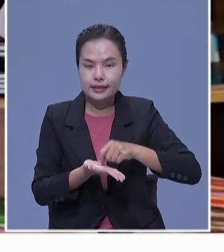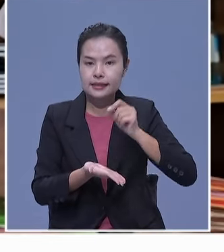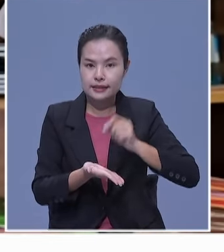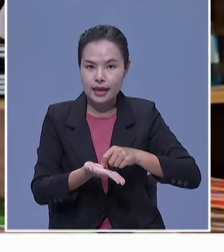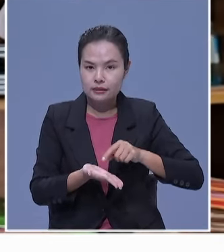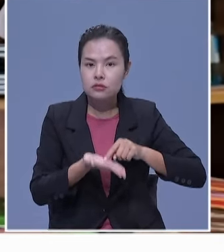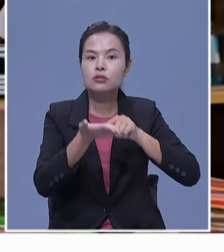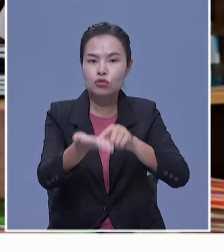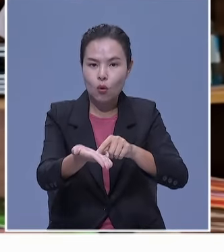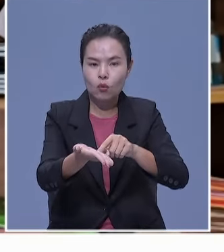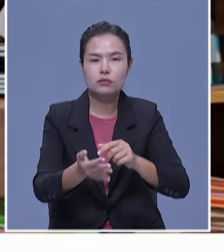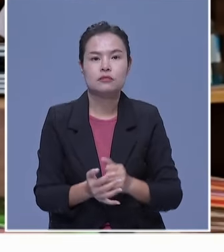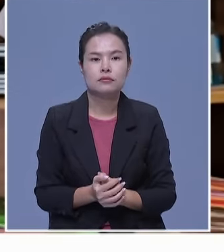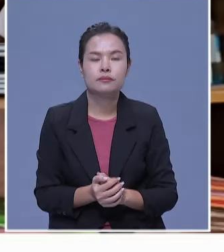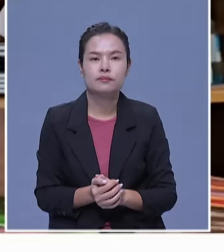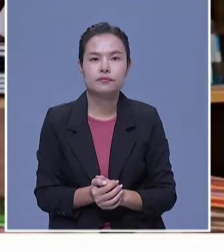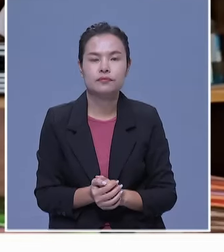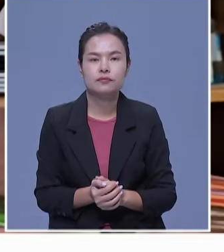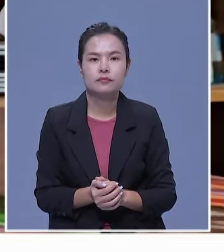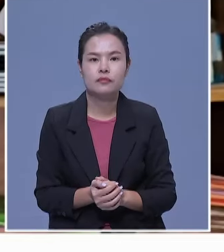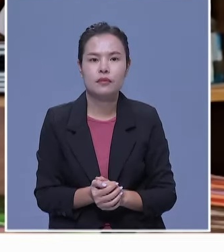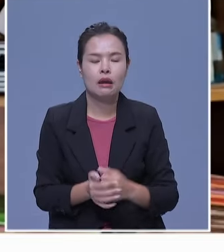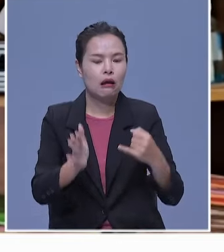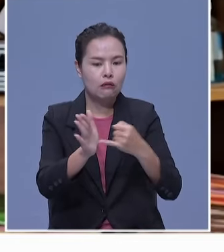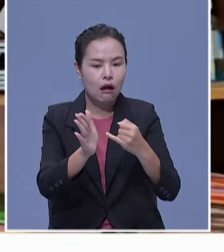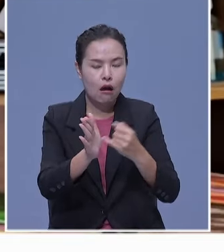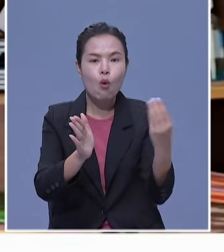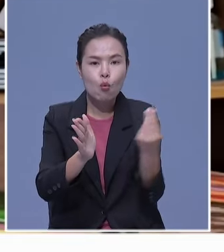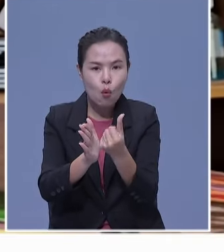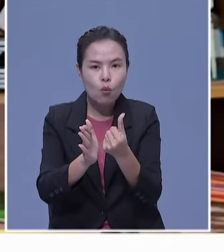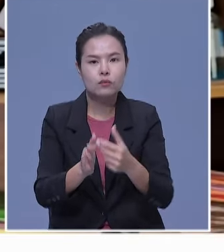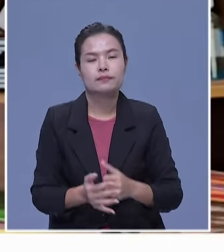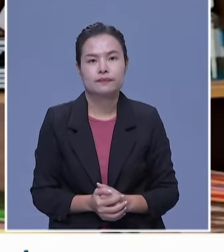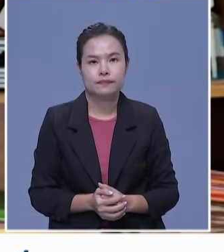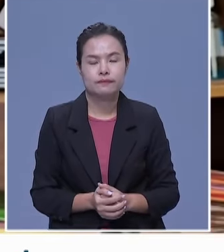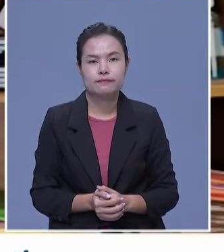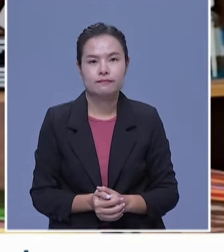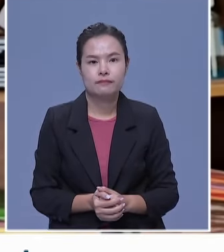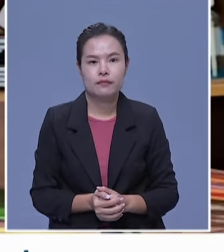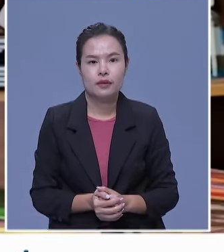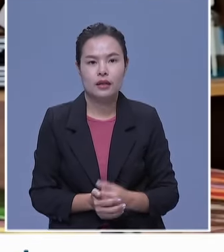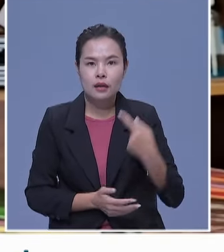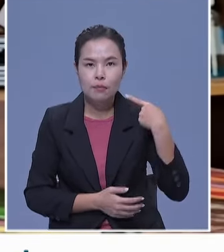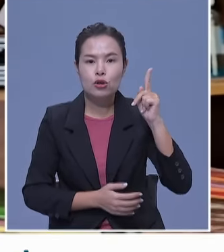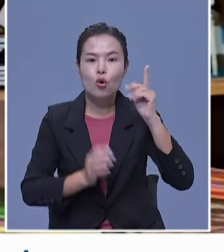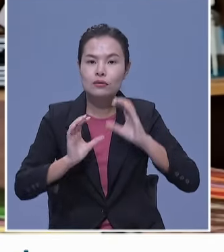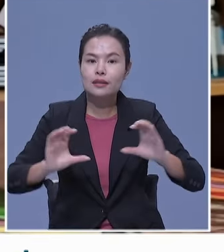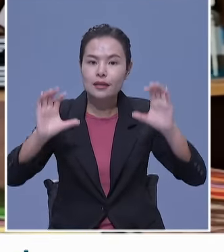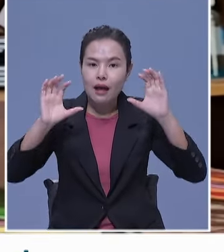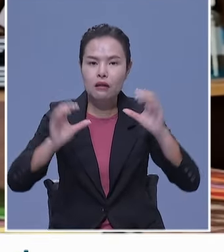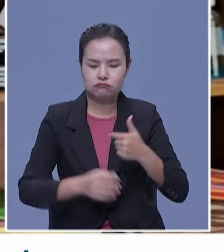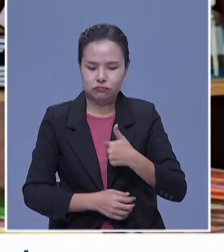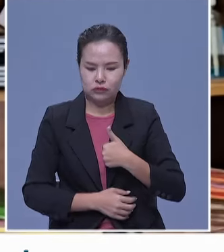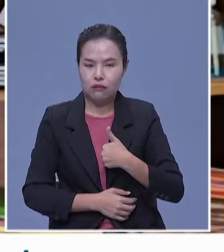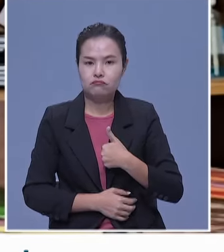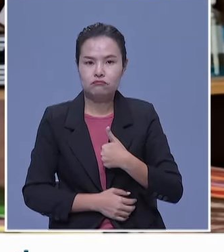ล้วก็นำส่งเลยเป็นความสะดวกรวดเร็วค่ะค่ะก็เป็นผลประโยชน์กับทางราชการดิฉันไม่